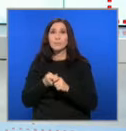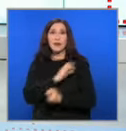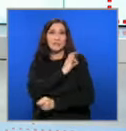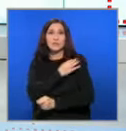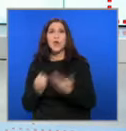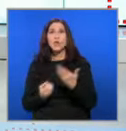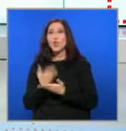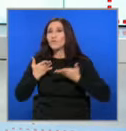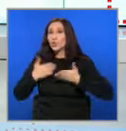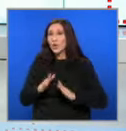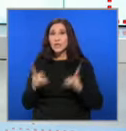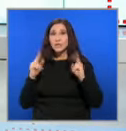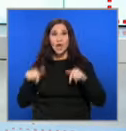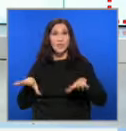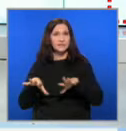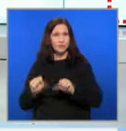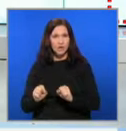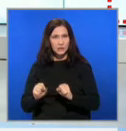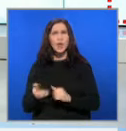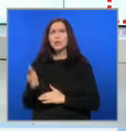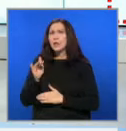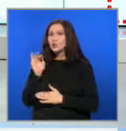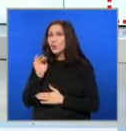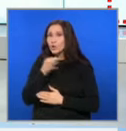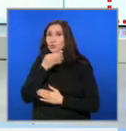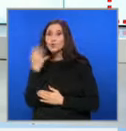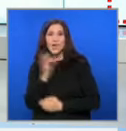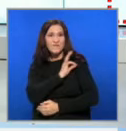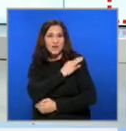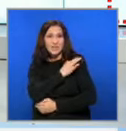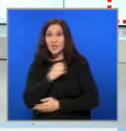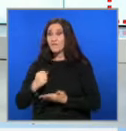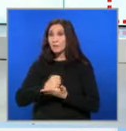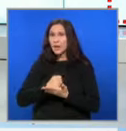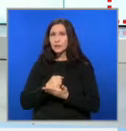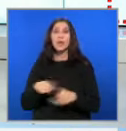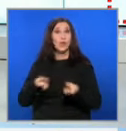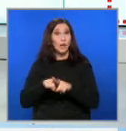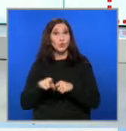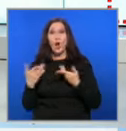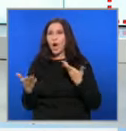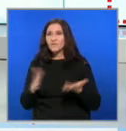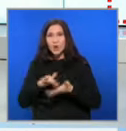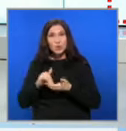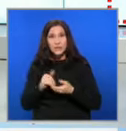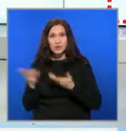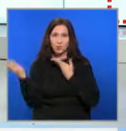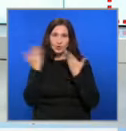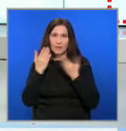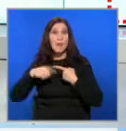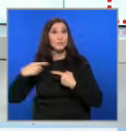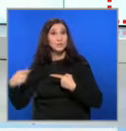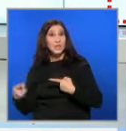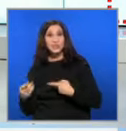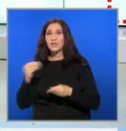на новородените, решаваха днес властите. И дали ще бъдат осигурени ваксини в аптеките. Както и каква организация на учебния процес